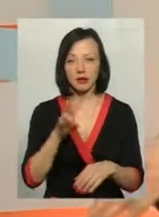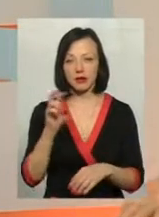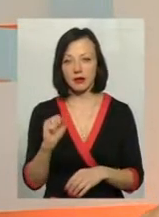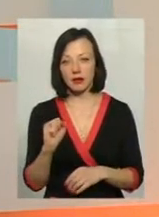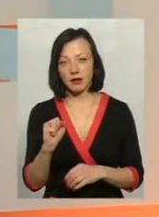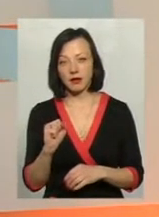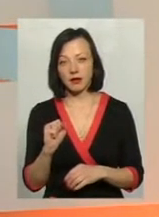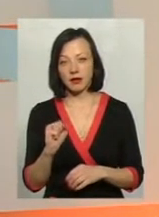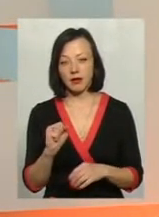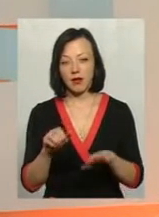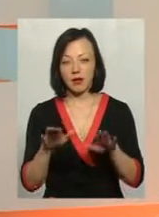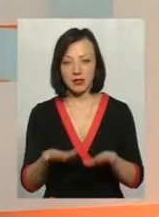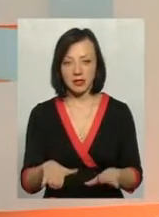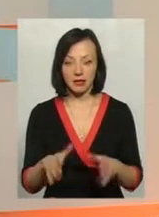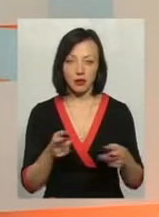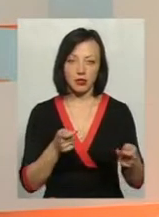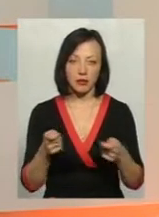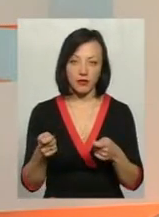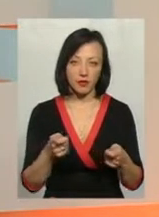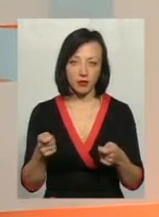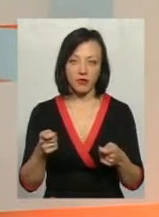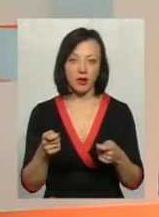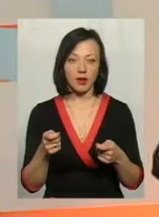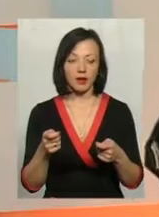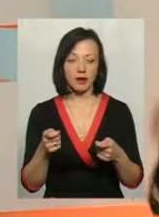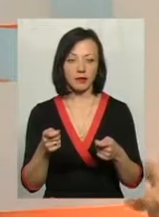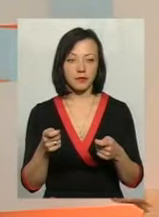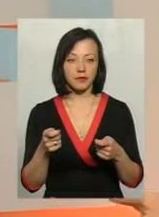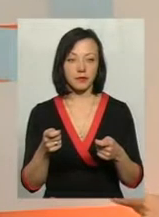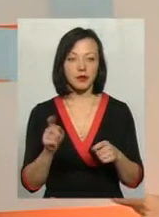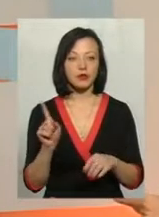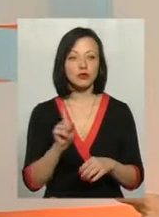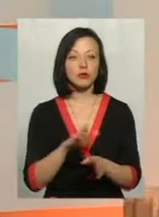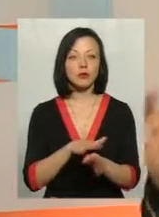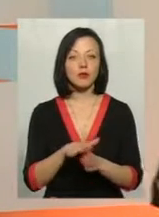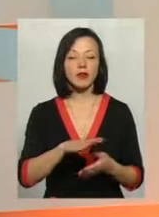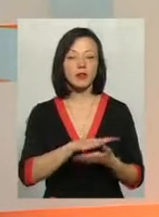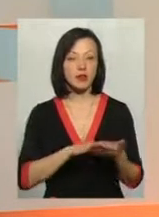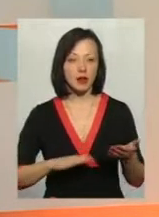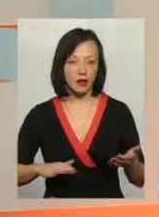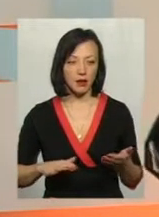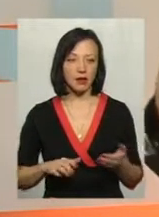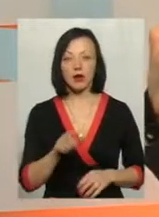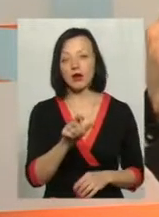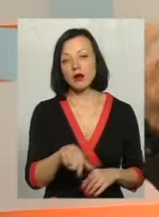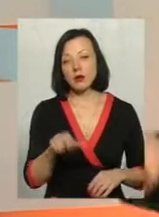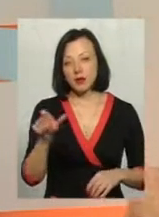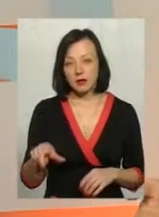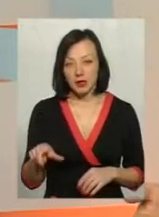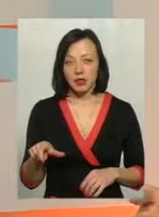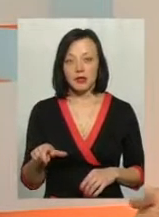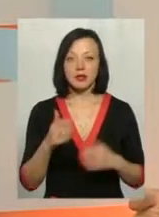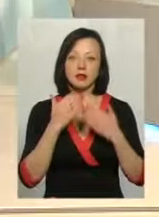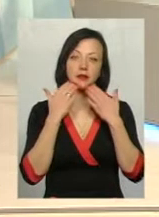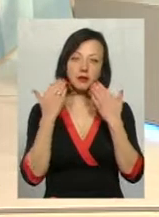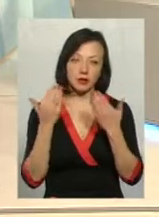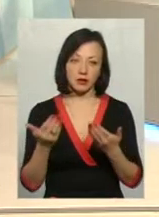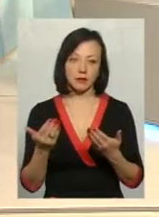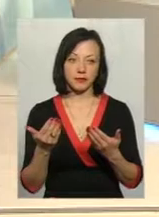голови органів місцевого самоврядування. Що відбувається далі? Далі громадяни декларують